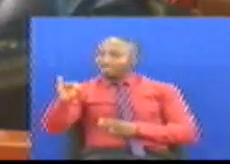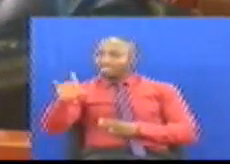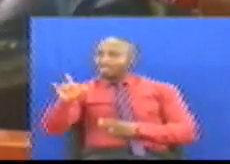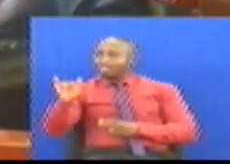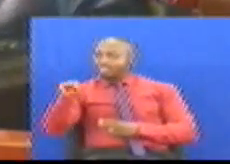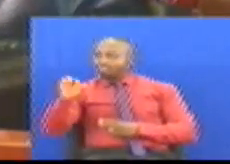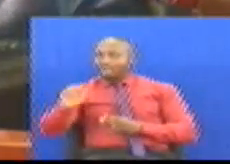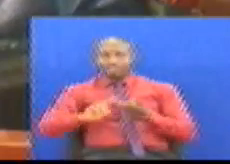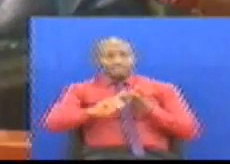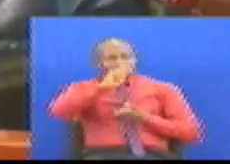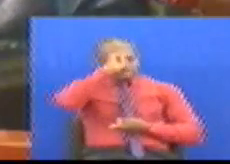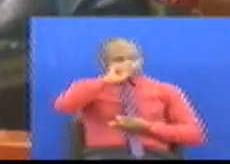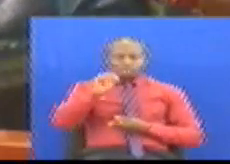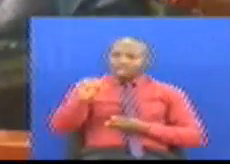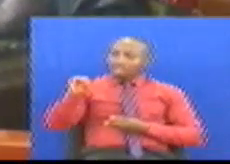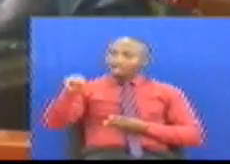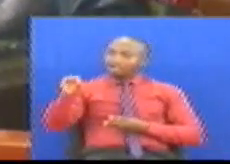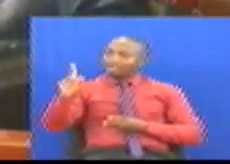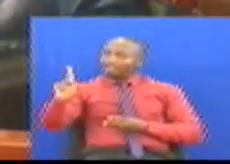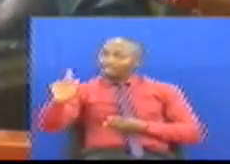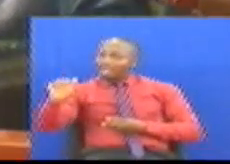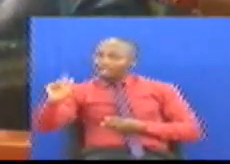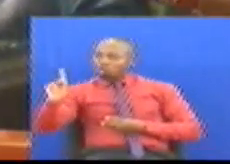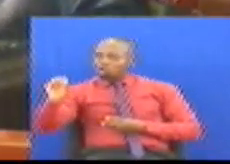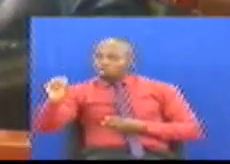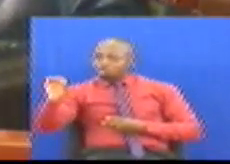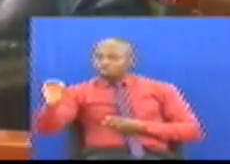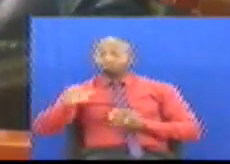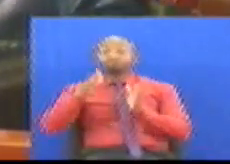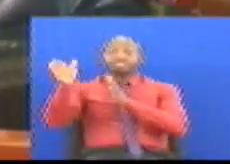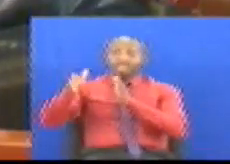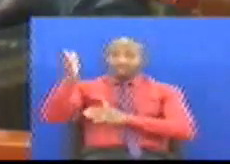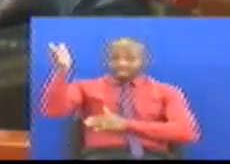Mheshimiwa Selemani Moshi Kakoso ajiandae.